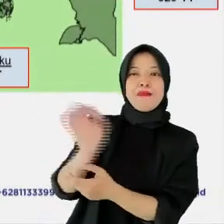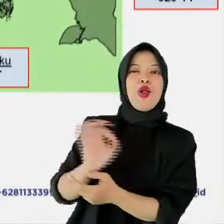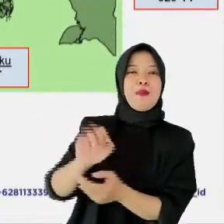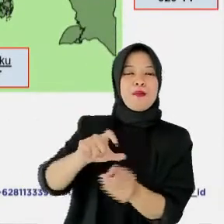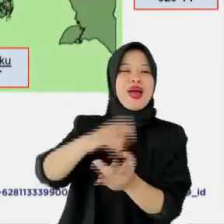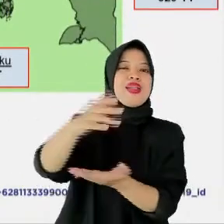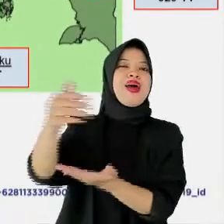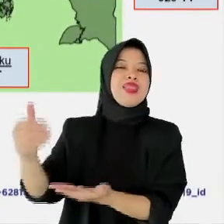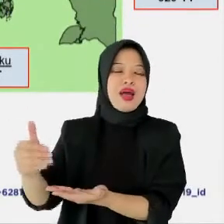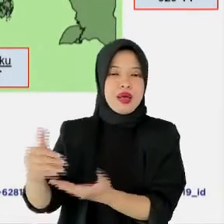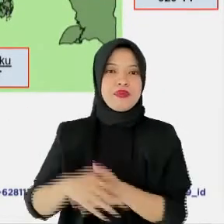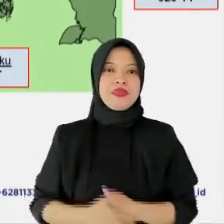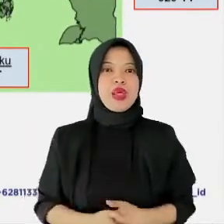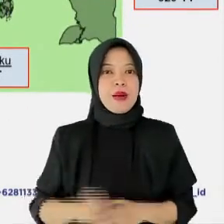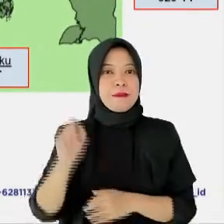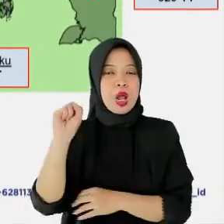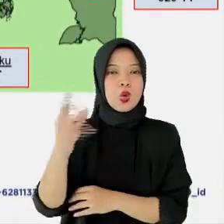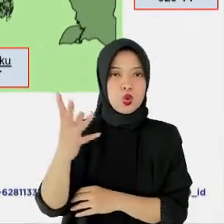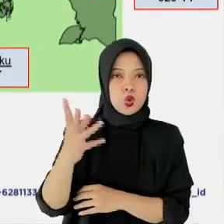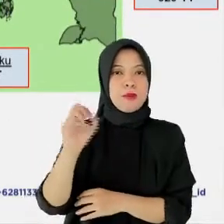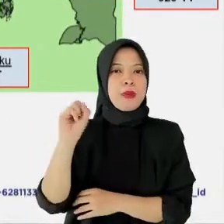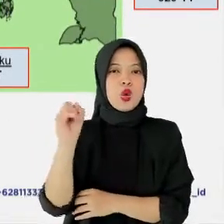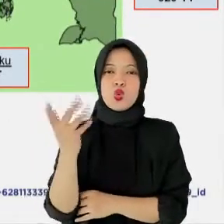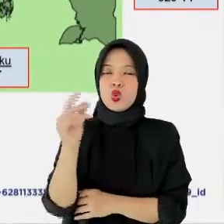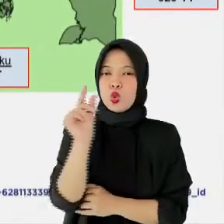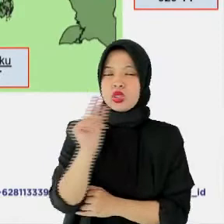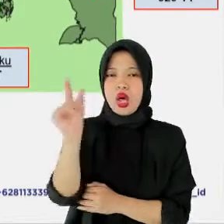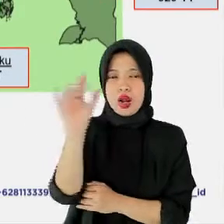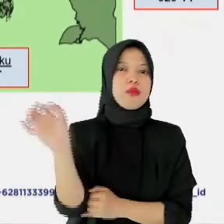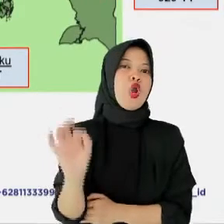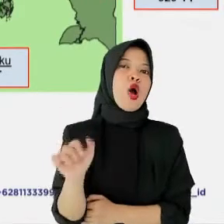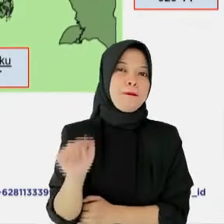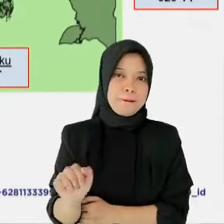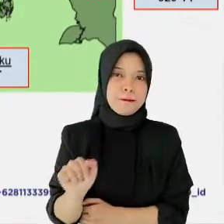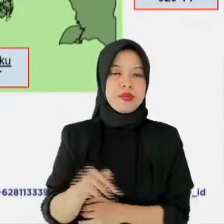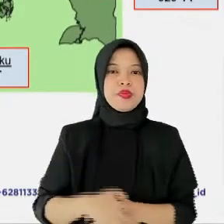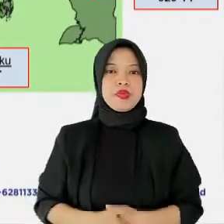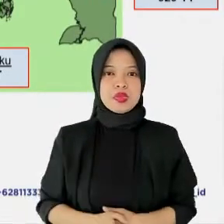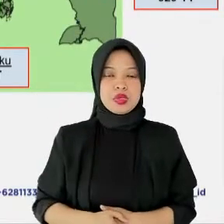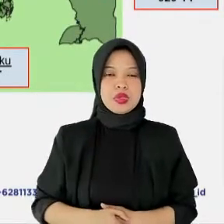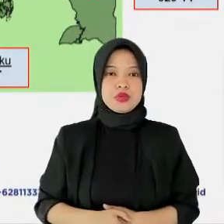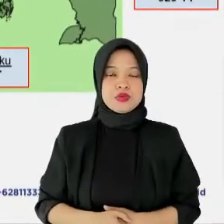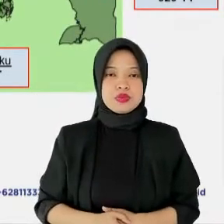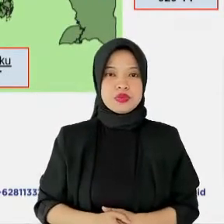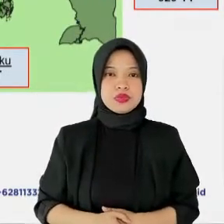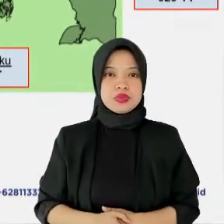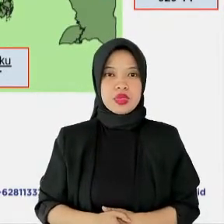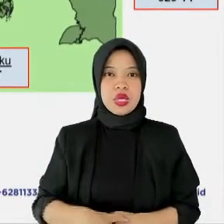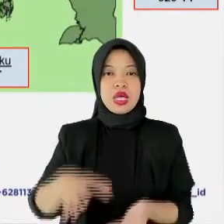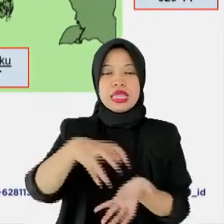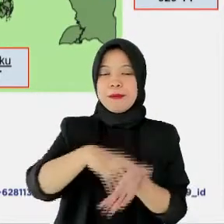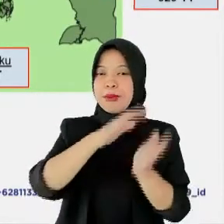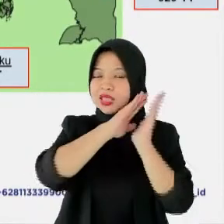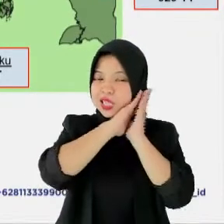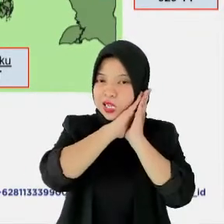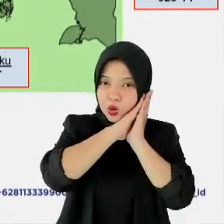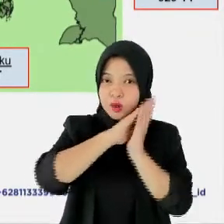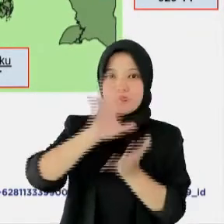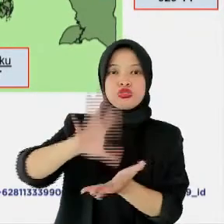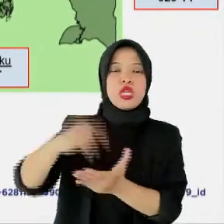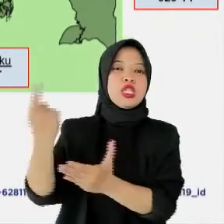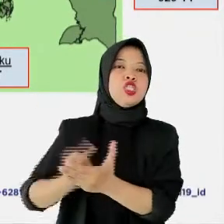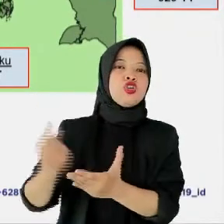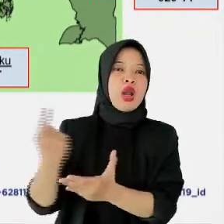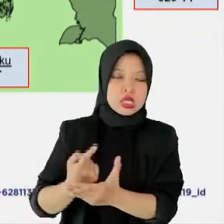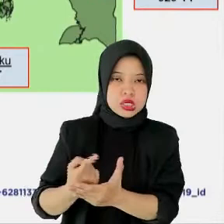NTB, NTT, Maluku, dan Maluku Utara. Kemudian saya juga harus ingatkan bahwa sebenarnya angka jumlah tempat tidur sarana isolasi terpusat